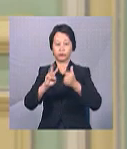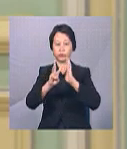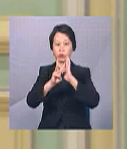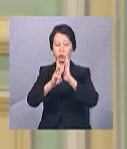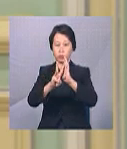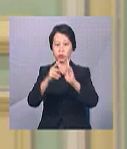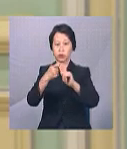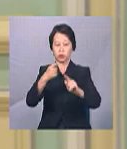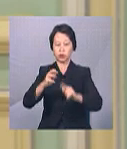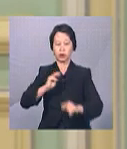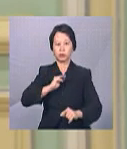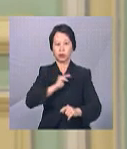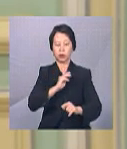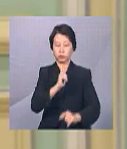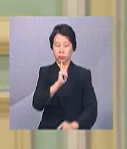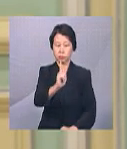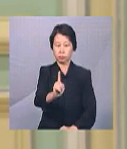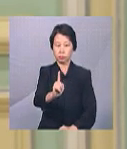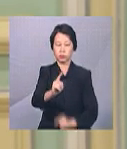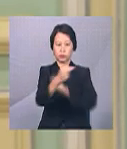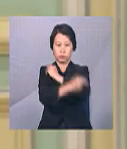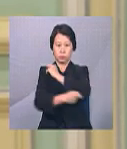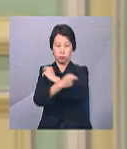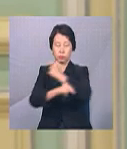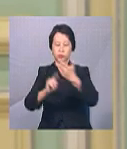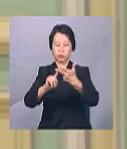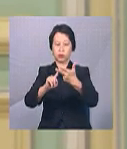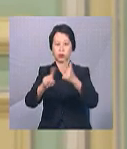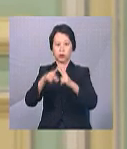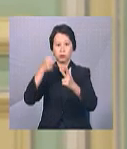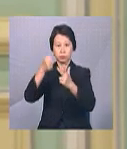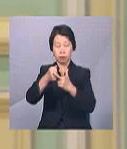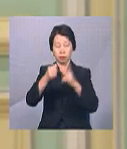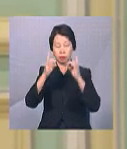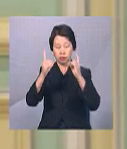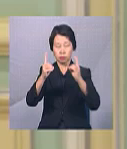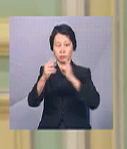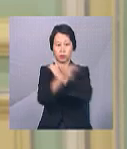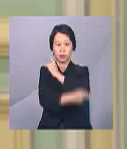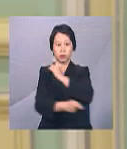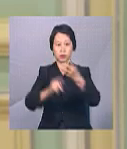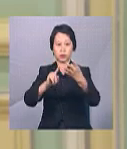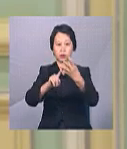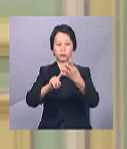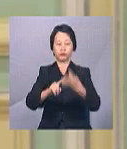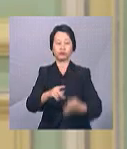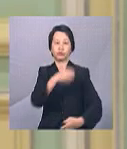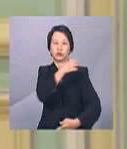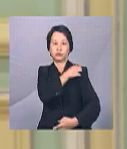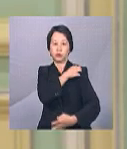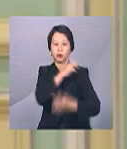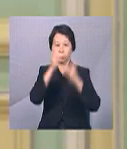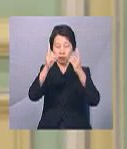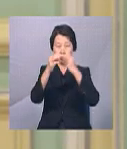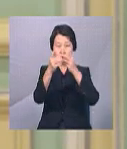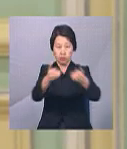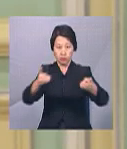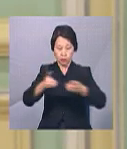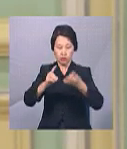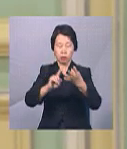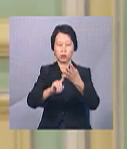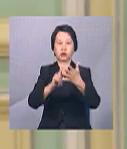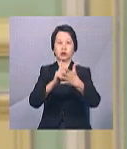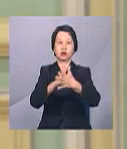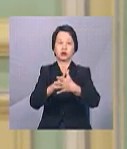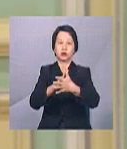daripada majelis agama Islam Negeri pengarah pendidikan Negeri pegawai pendidikan daerah gabungan